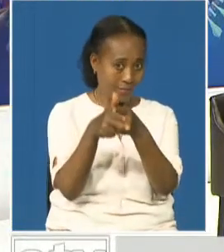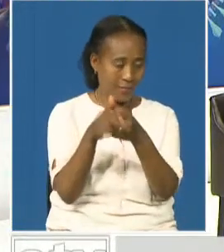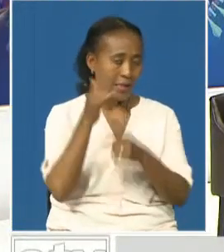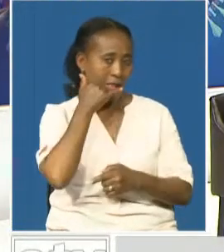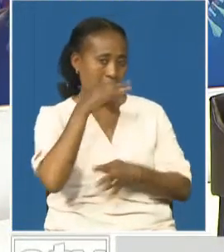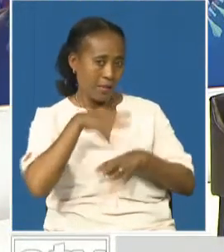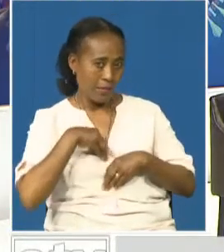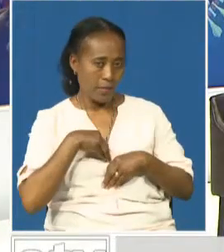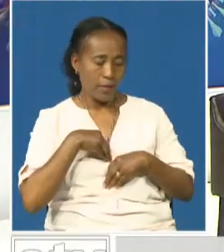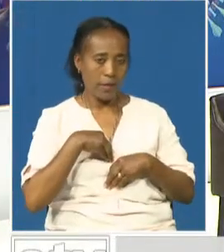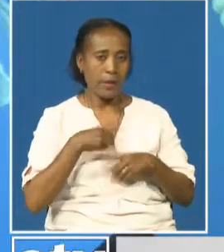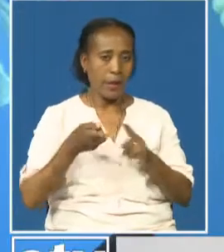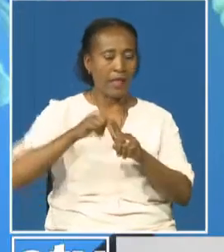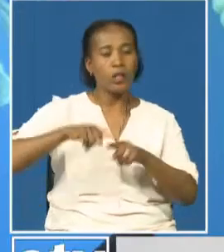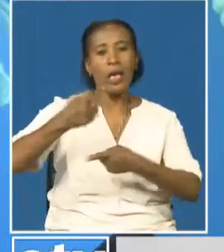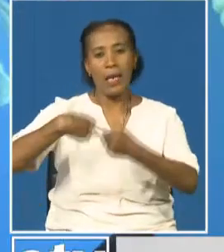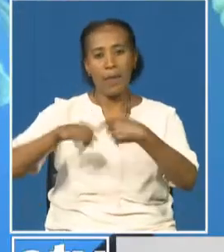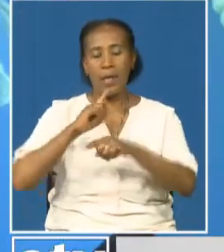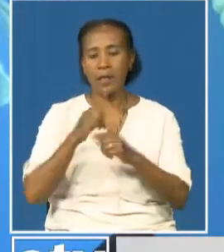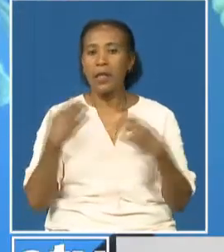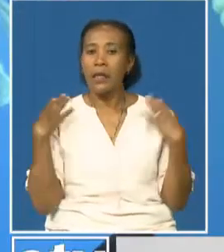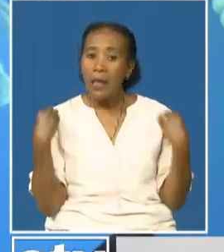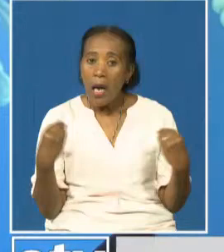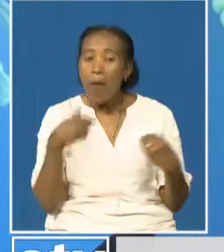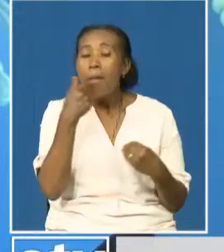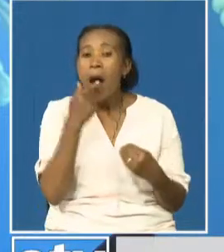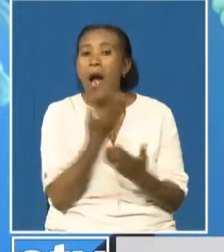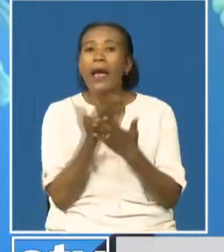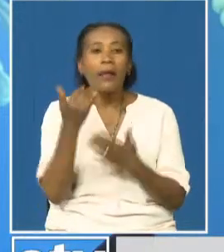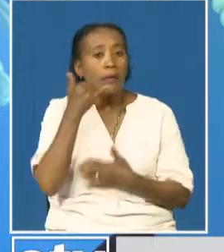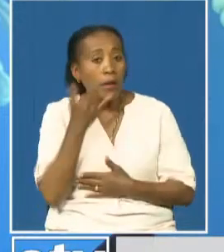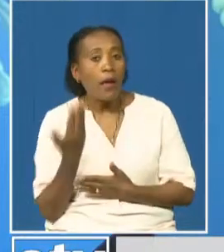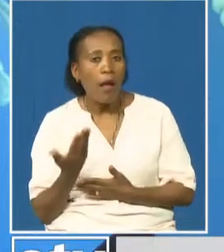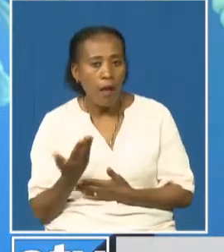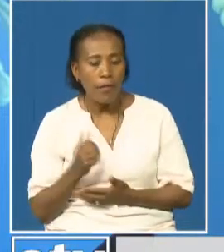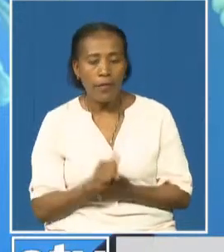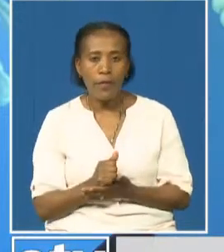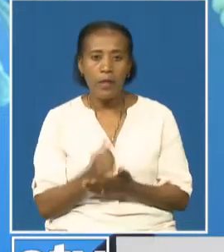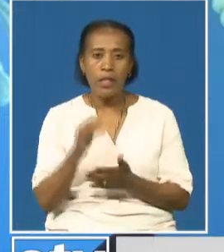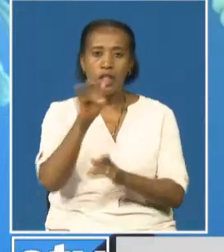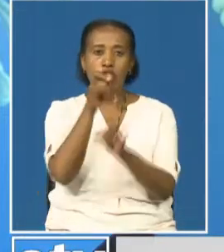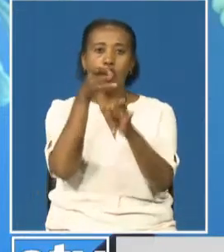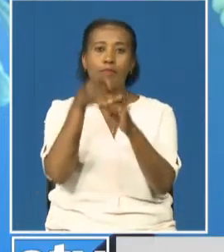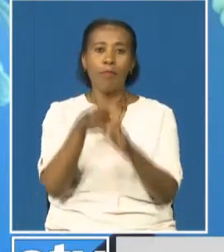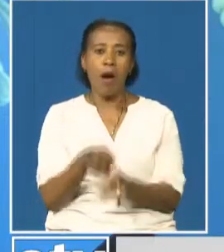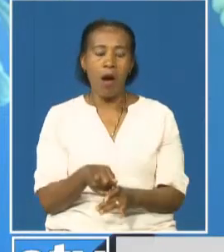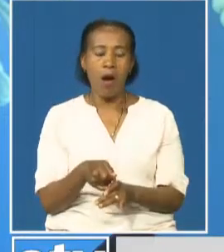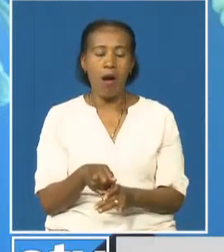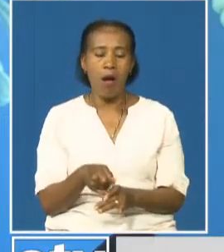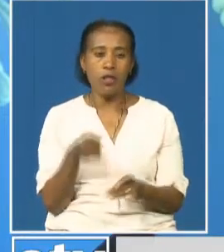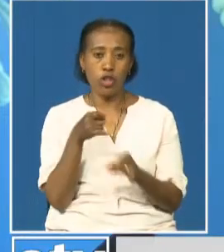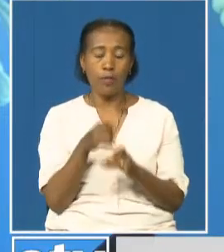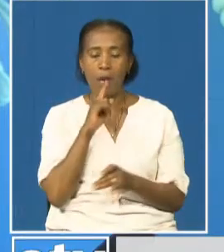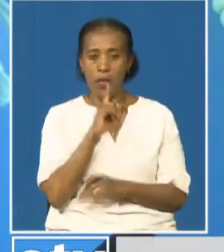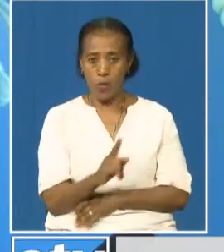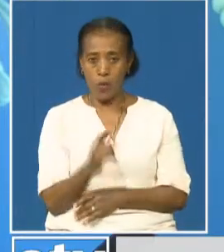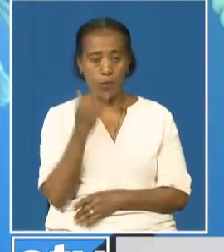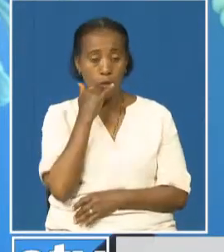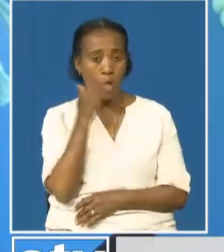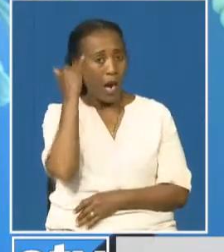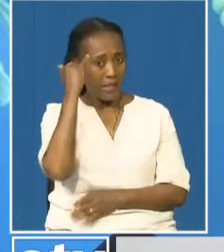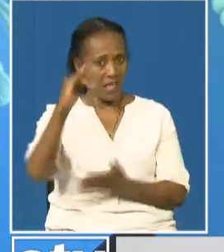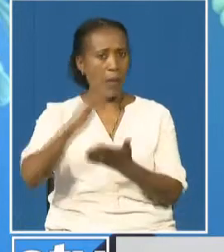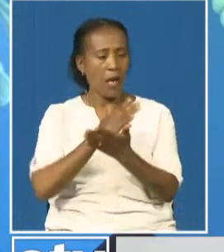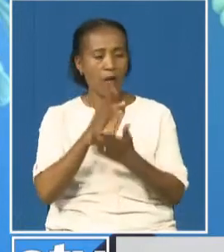ስልክ እንቀበልና ተመልሰን እንመጣለን። ጤና ይስጥልን። ማንንም በልኬት ነው የሚደውሉልን? ከጅማ ነው ተመስገን ማለት። መልካም